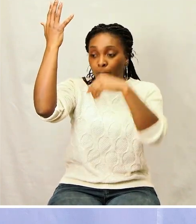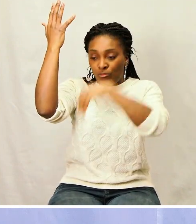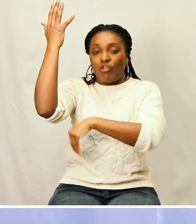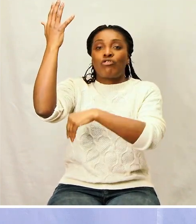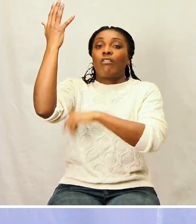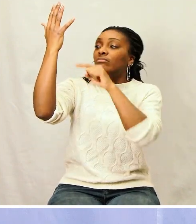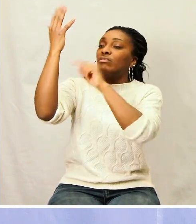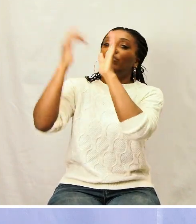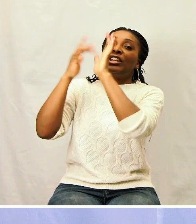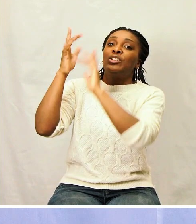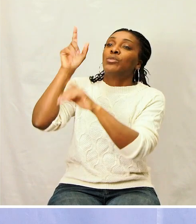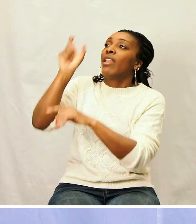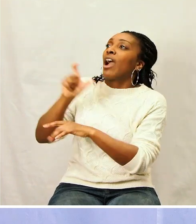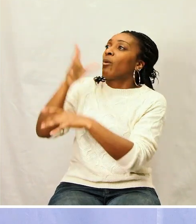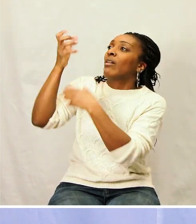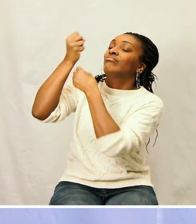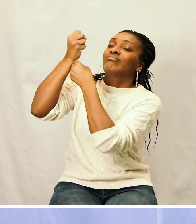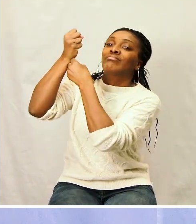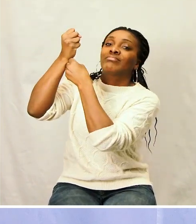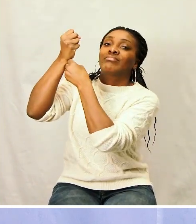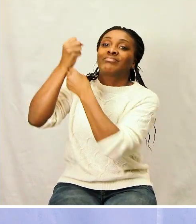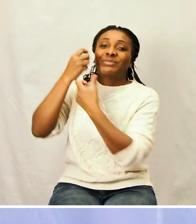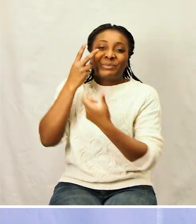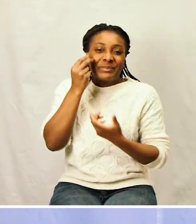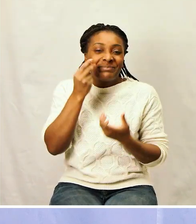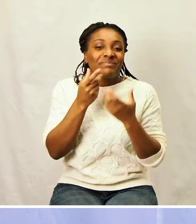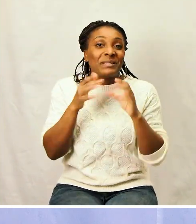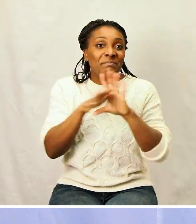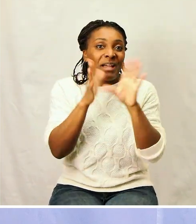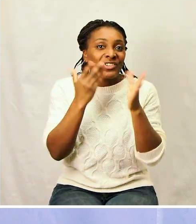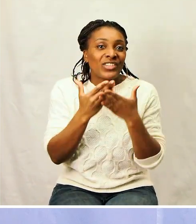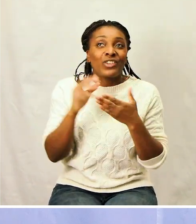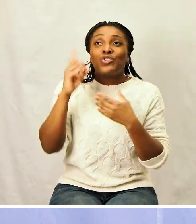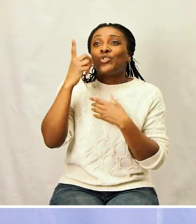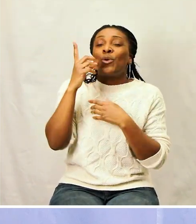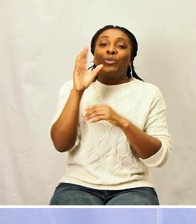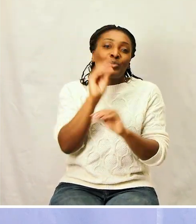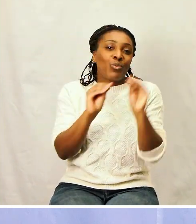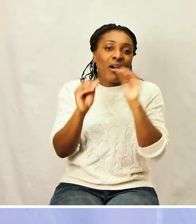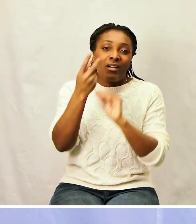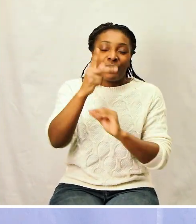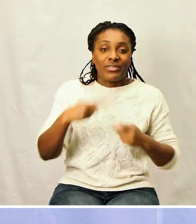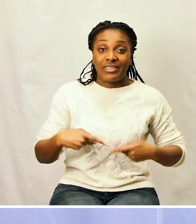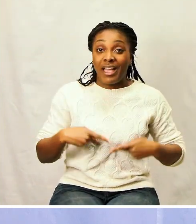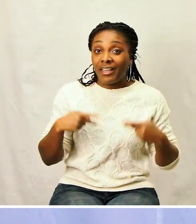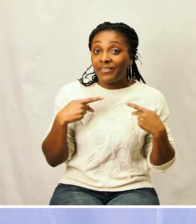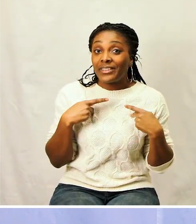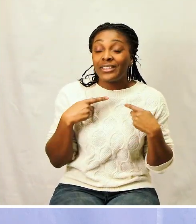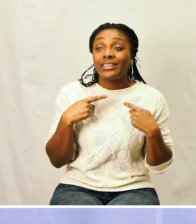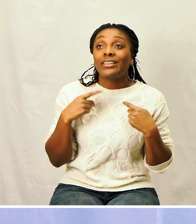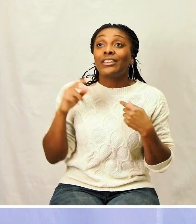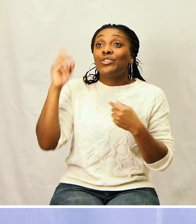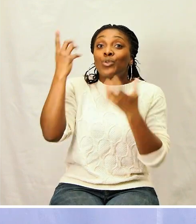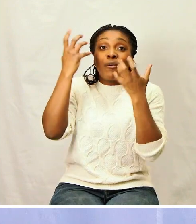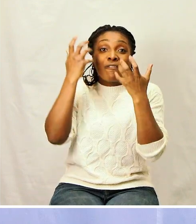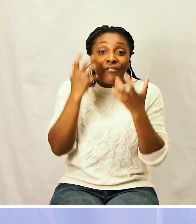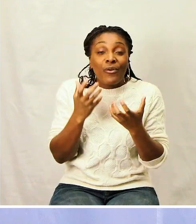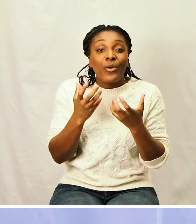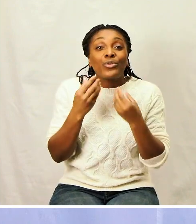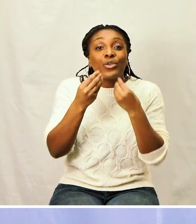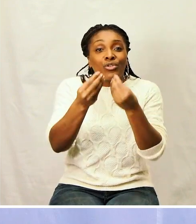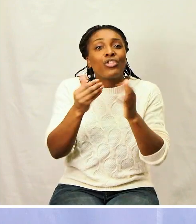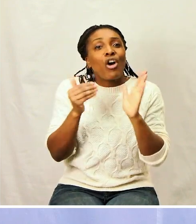dans ton plan et le Seigneur te délivrera le Seigneur est celui qui veille sur ta vie et il veut aujourd'hui et bien